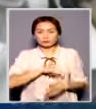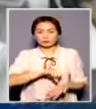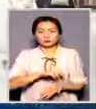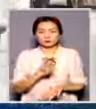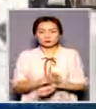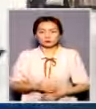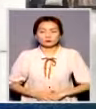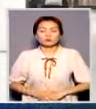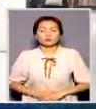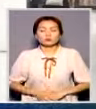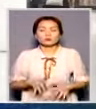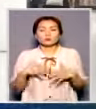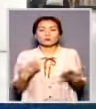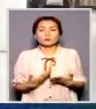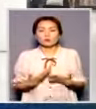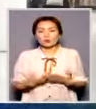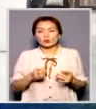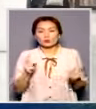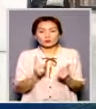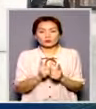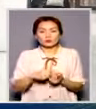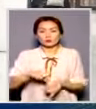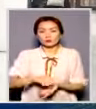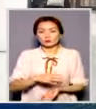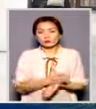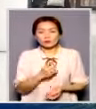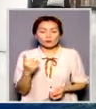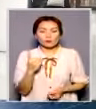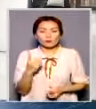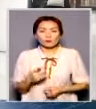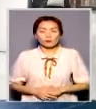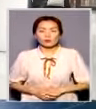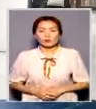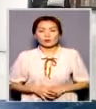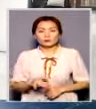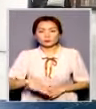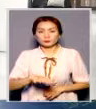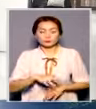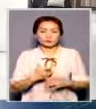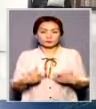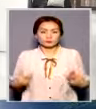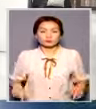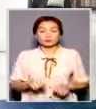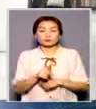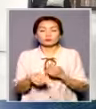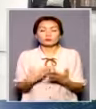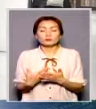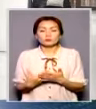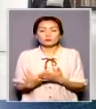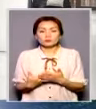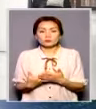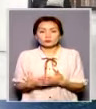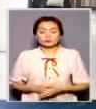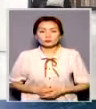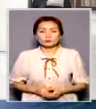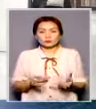жүргізді. Көбіне осы кездесулерге барып жүр, бұған дейін бірнеше кездесу өтті. Сонда халық тарапынан көп қойылып жатқан сұрақ, ол мына жаңа айтып